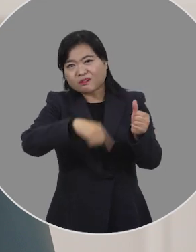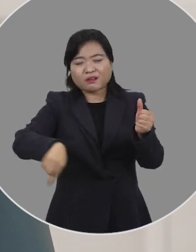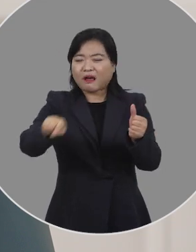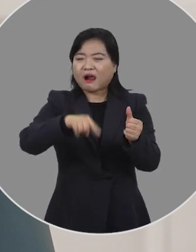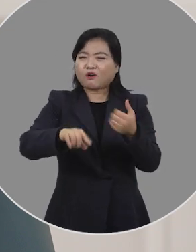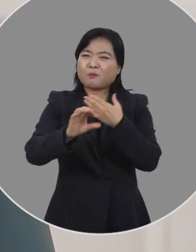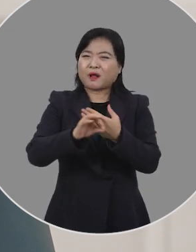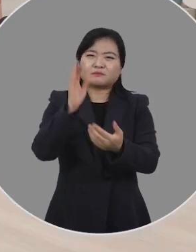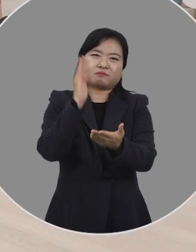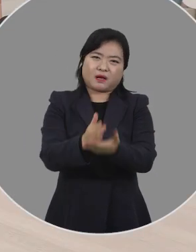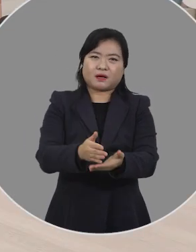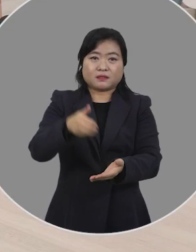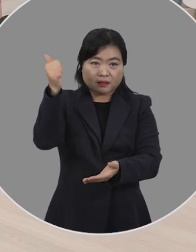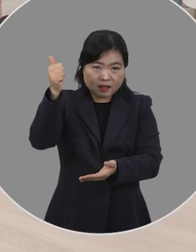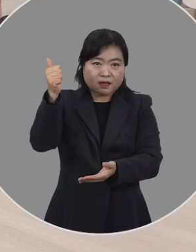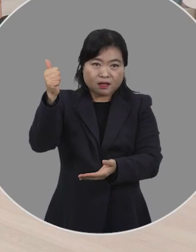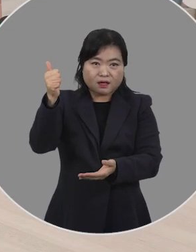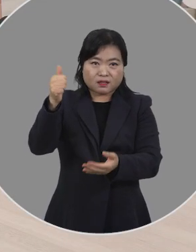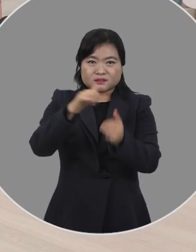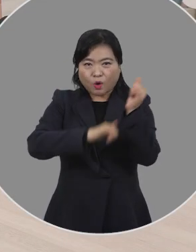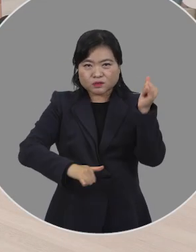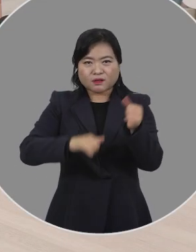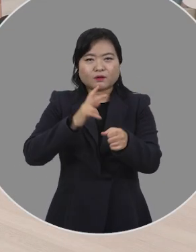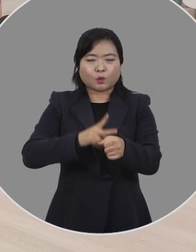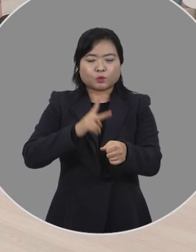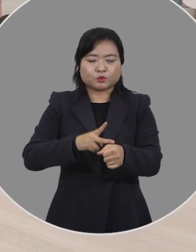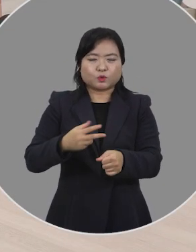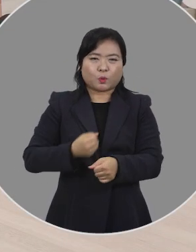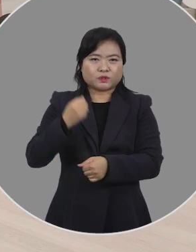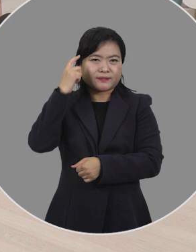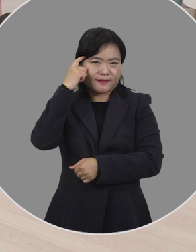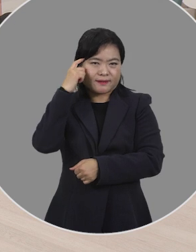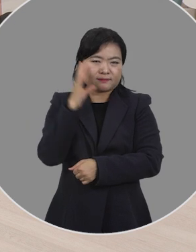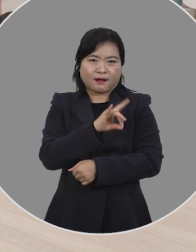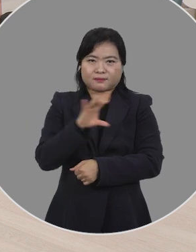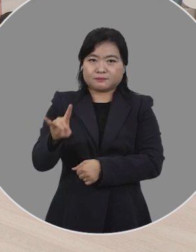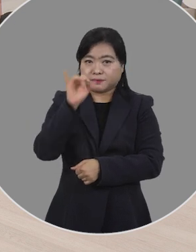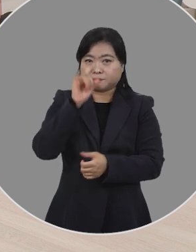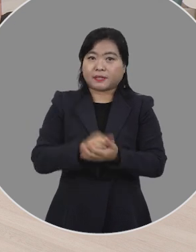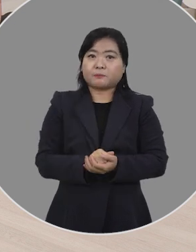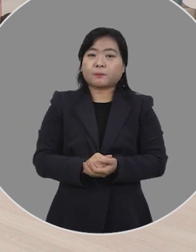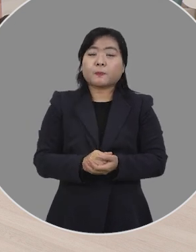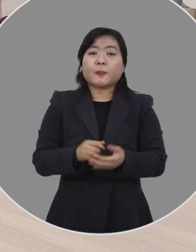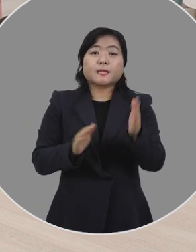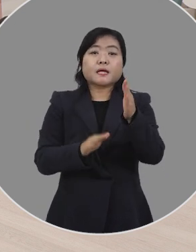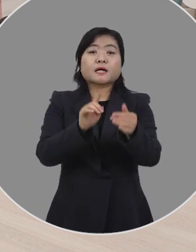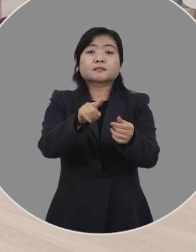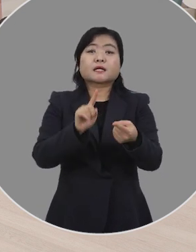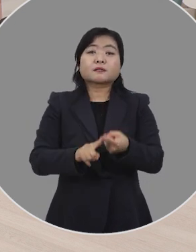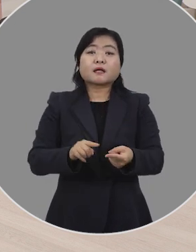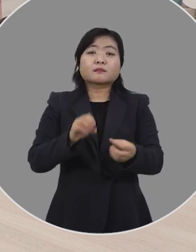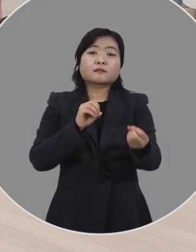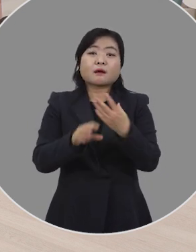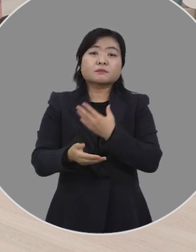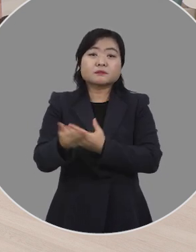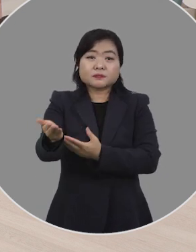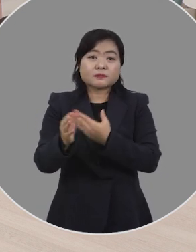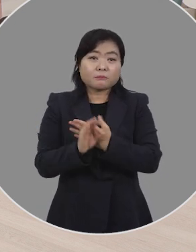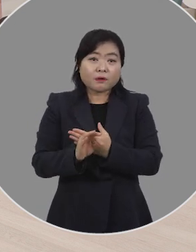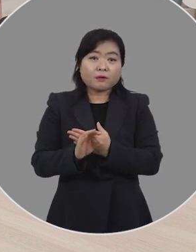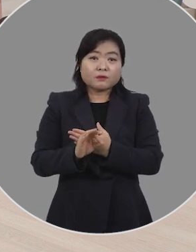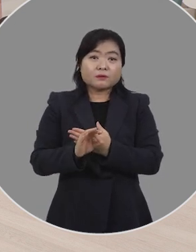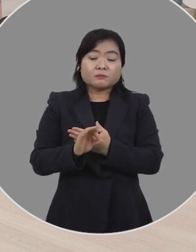안 했으면 좋겠다라고 역사 교수로서 생각을 종종 해요. 그러면 이 학생에 대해서 답을